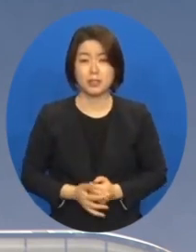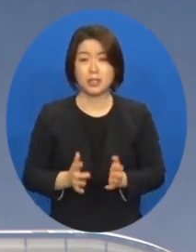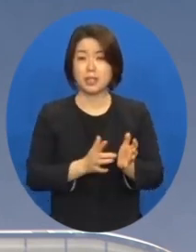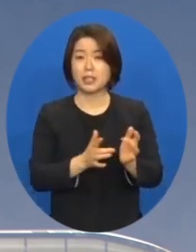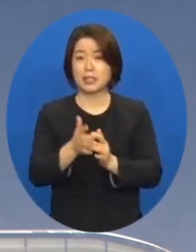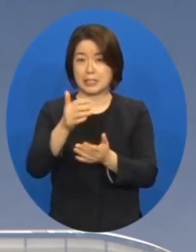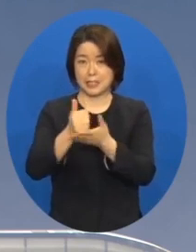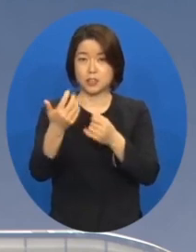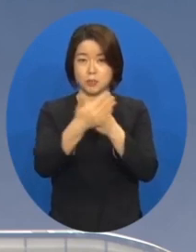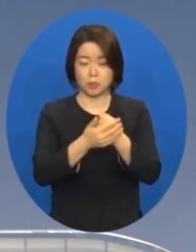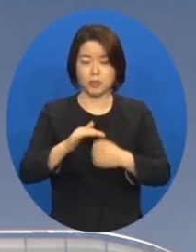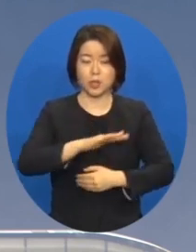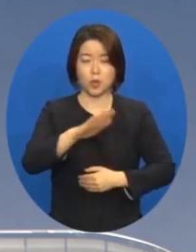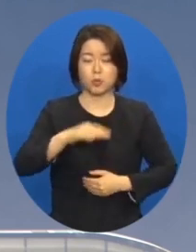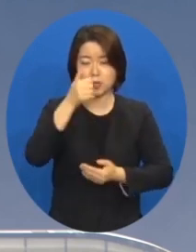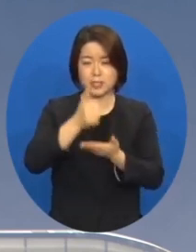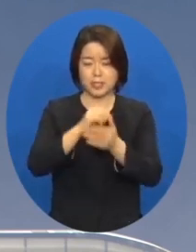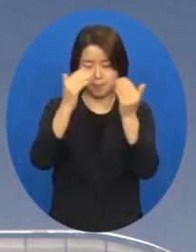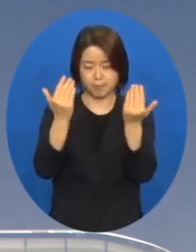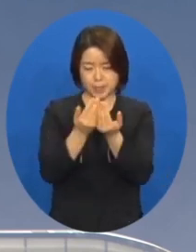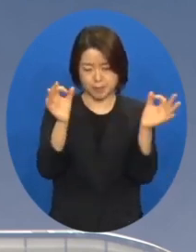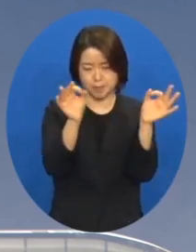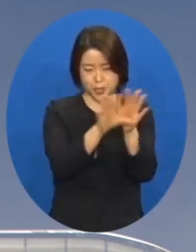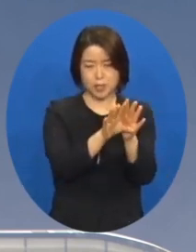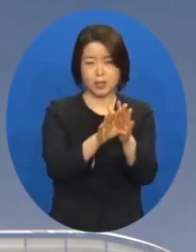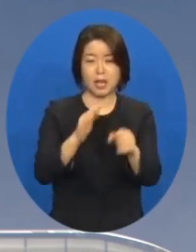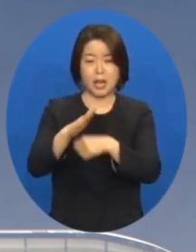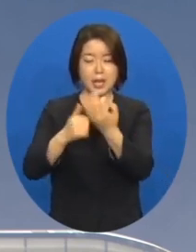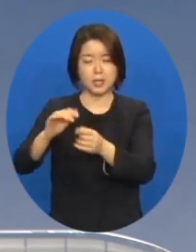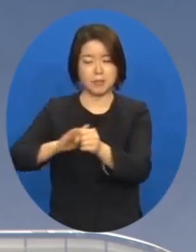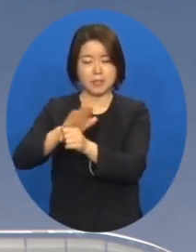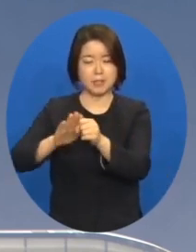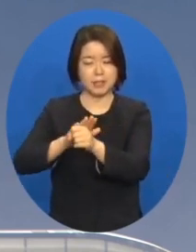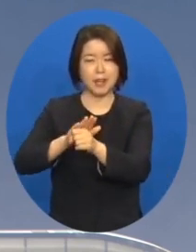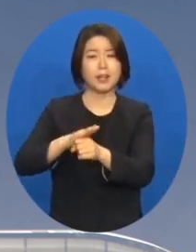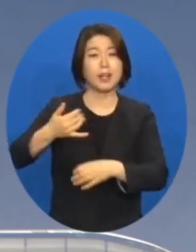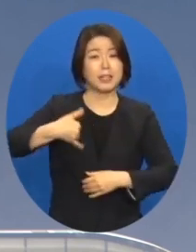예수님 때문에 우리의 죄가 다 사함받았고 하나님의 사랑하는 자가 되었고